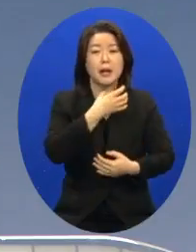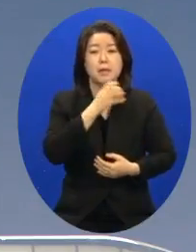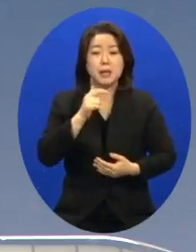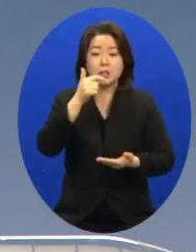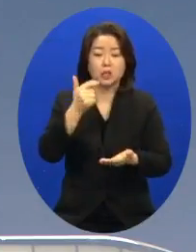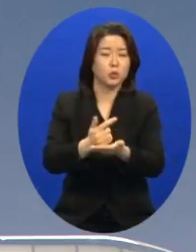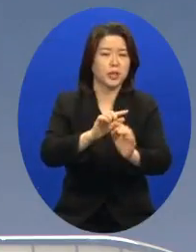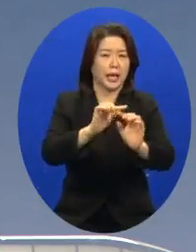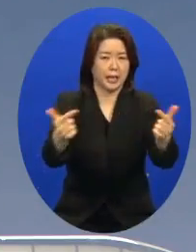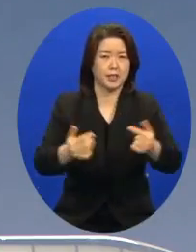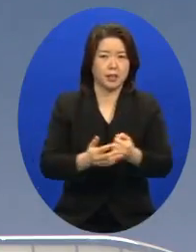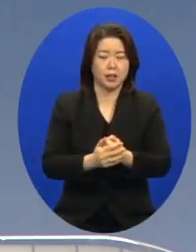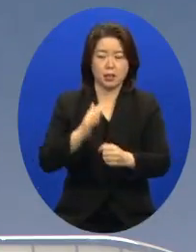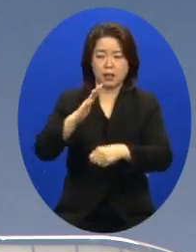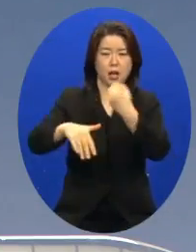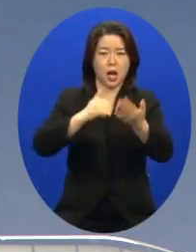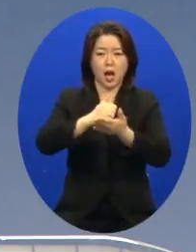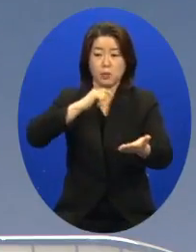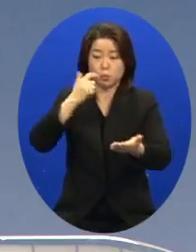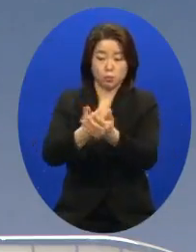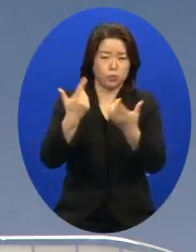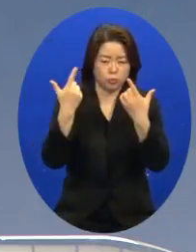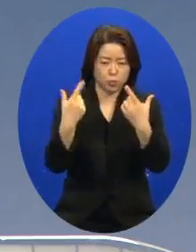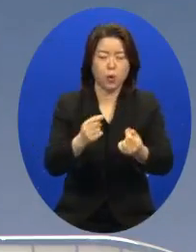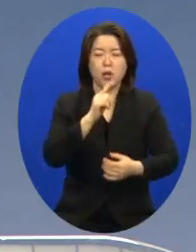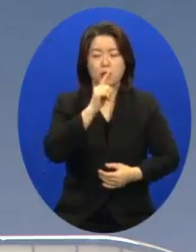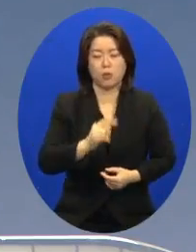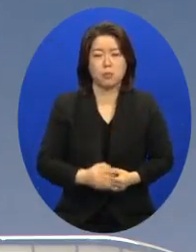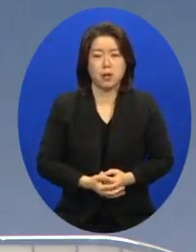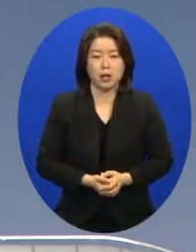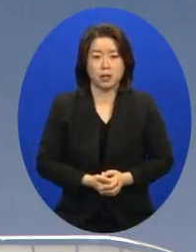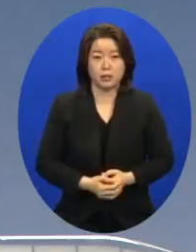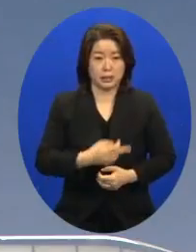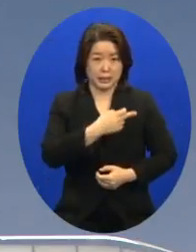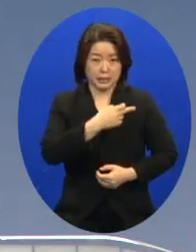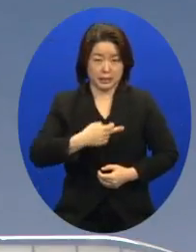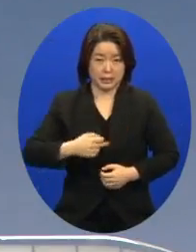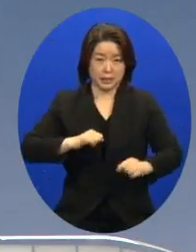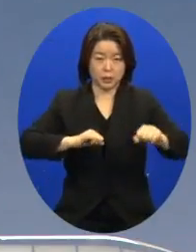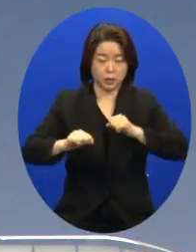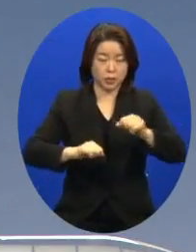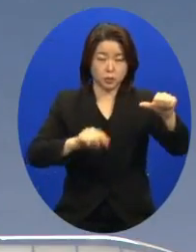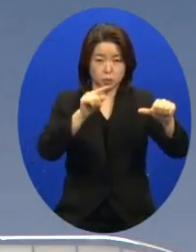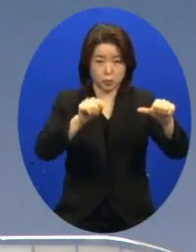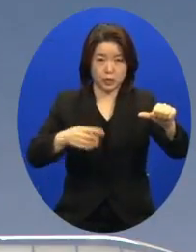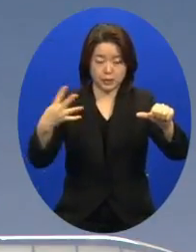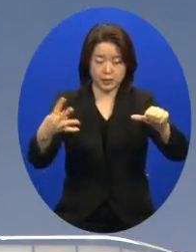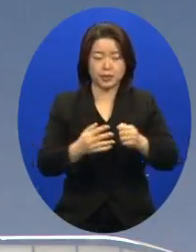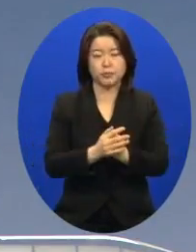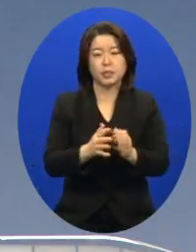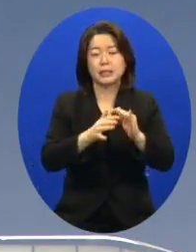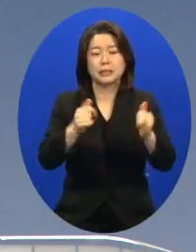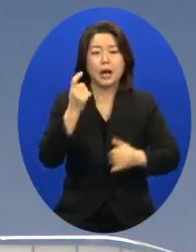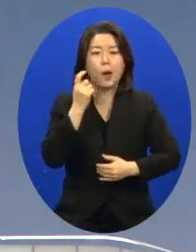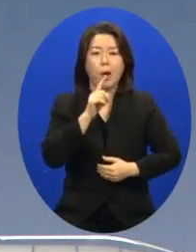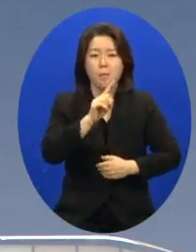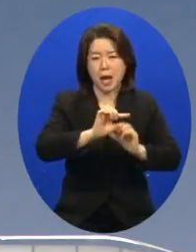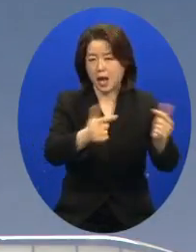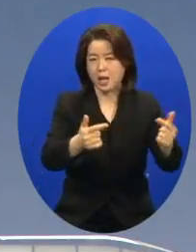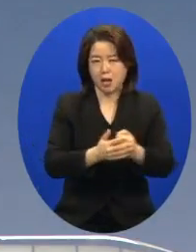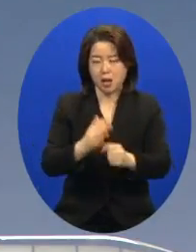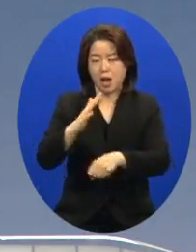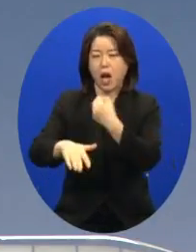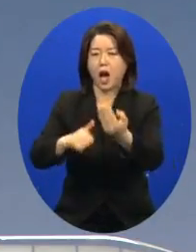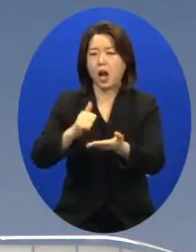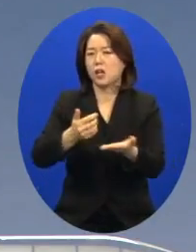아니라고 말입니다 하나님을 섬긴 것이라고 했어요 사도행전 5장 4절에 사람에게 거짓말 한 것이 아니오